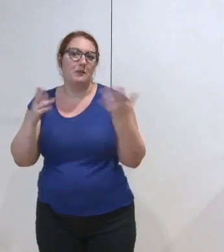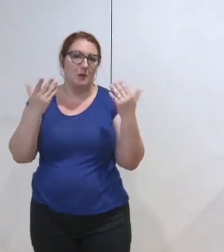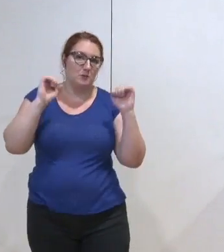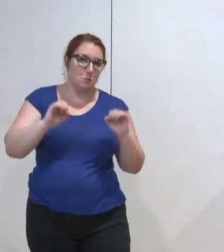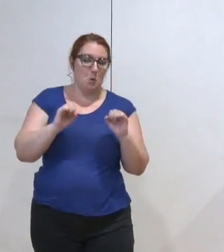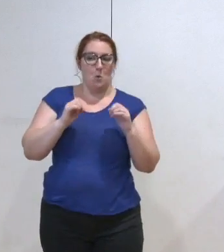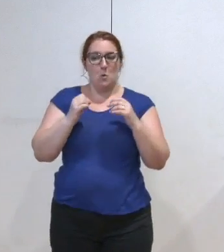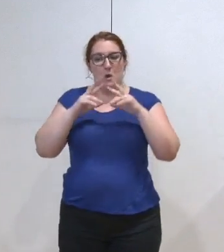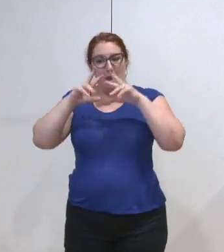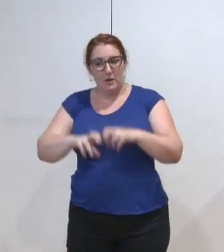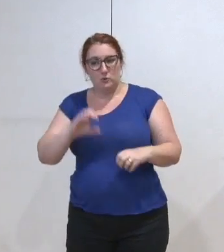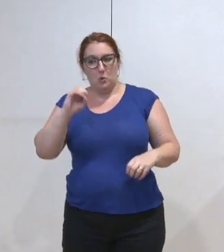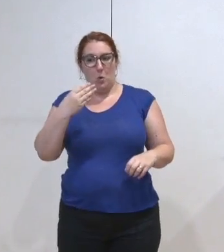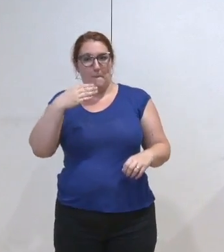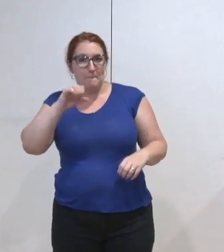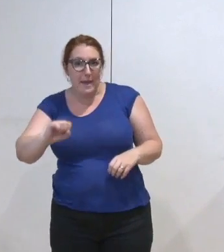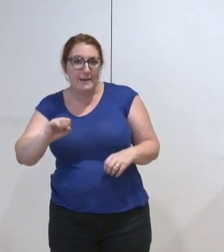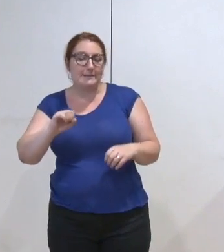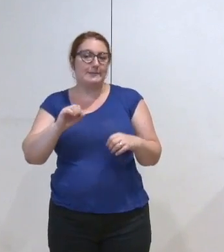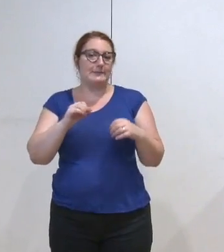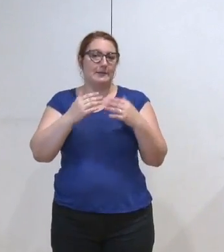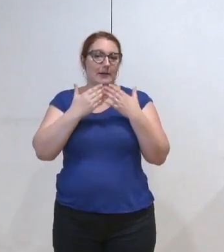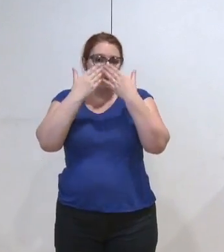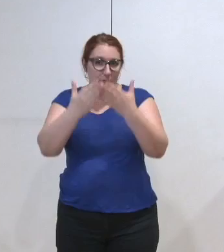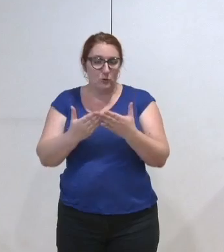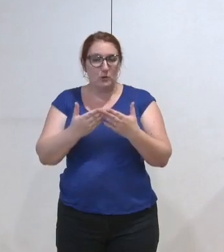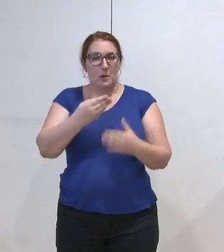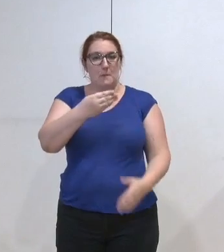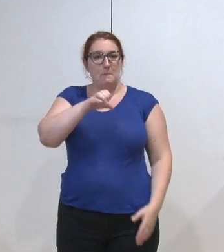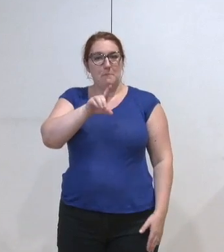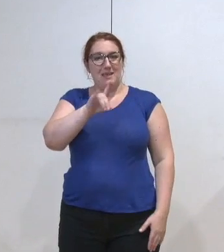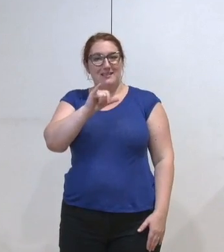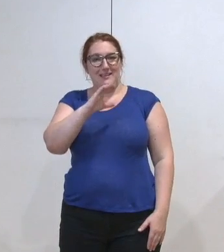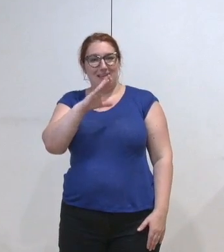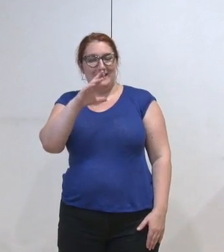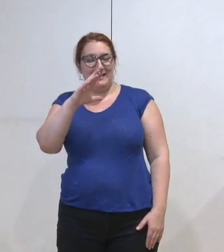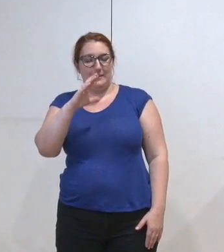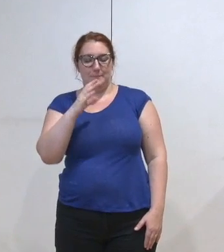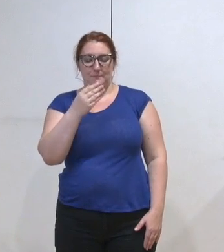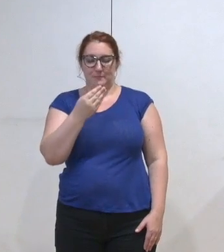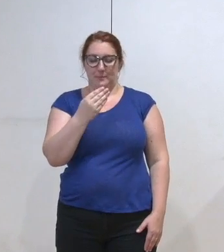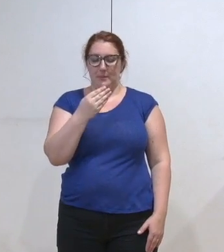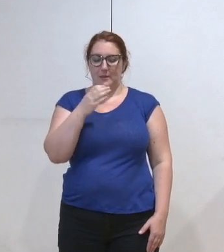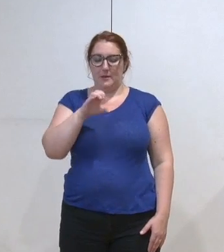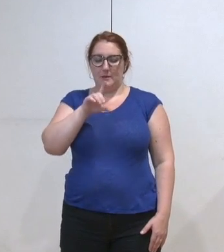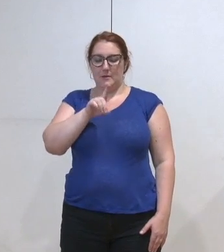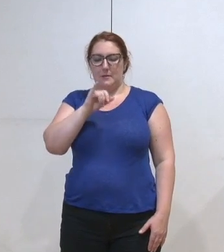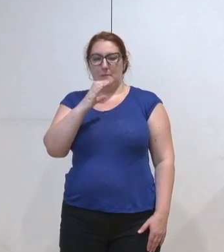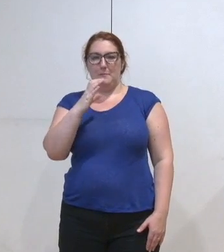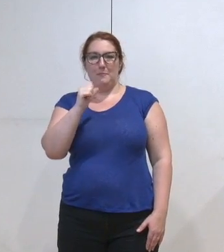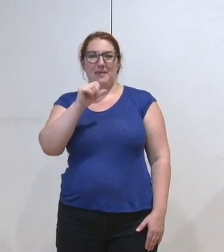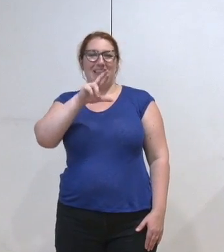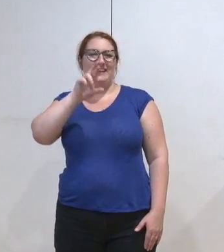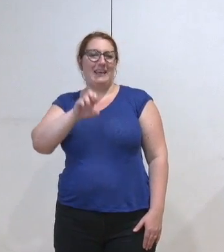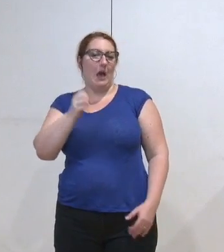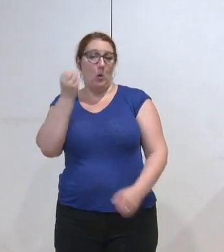un certain nombre d'études de l'OMS la fameuse études médicaire notamment aux États-Unis et cetera qui montre que en effet l'allongement de la vie